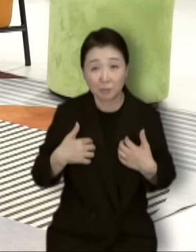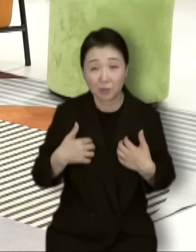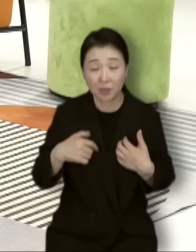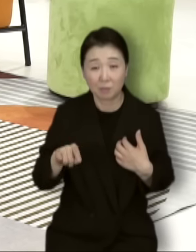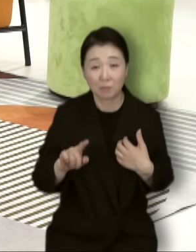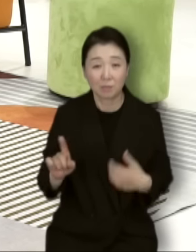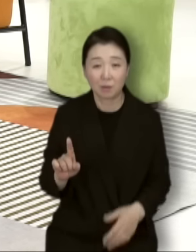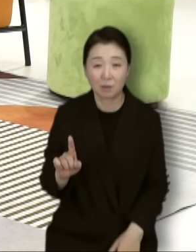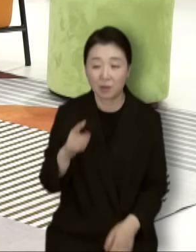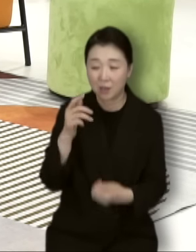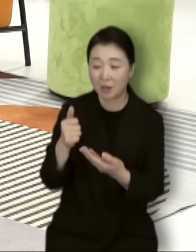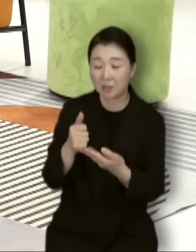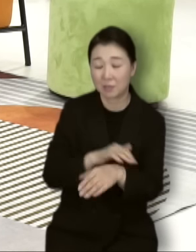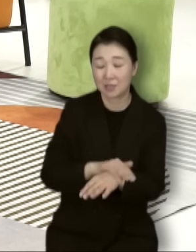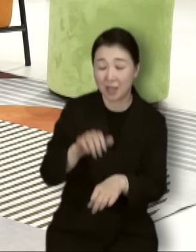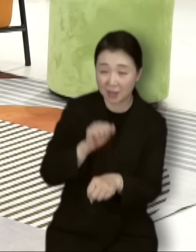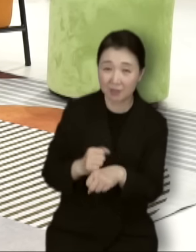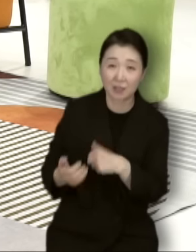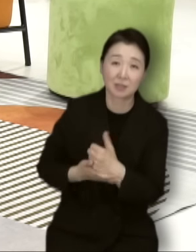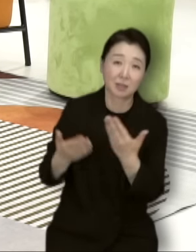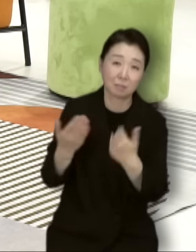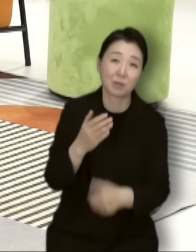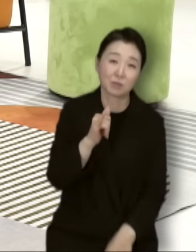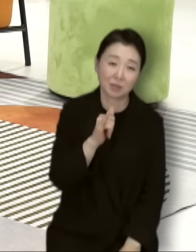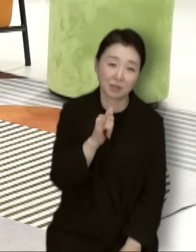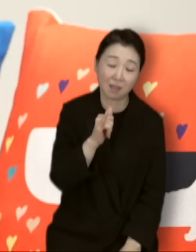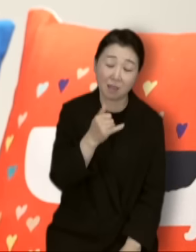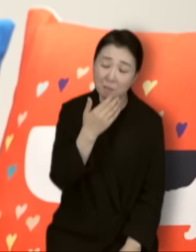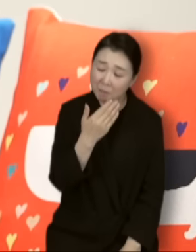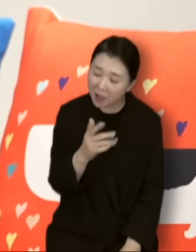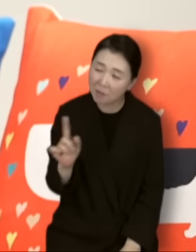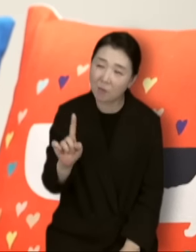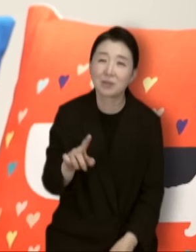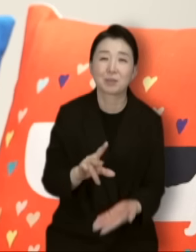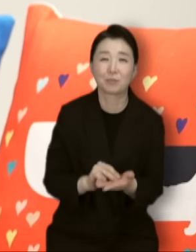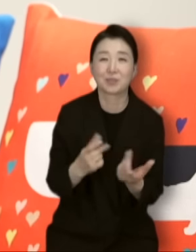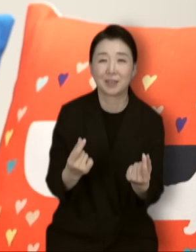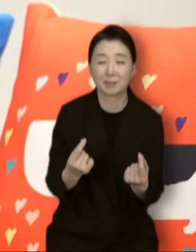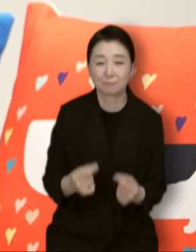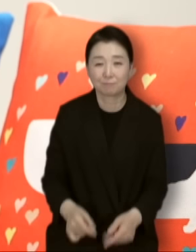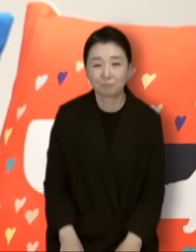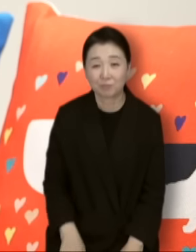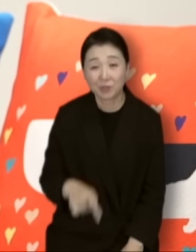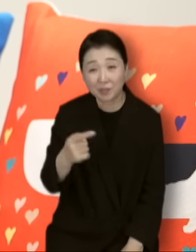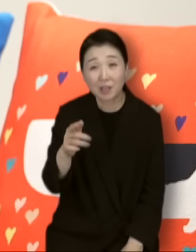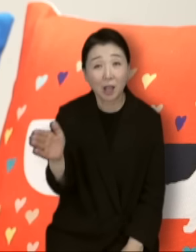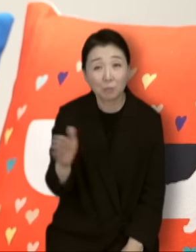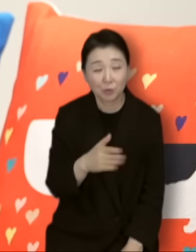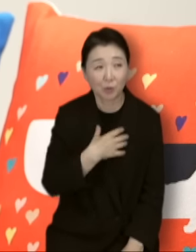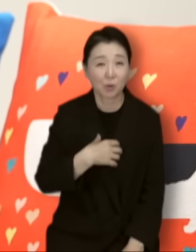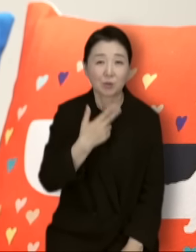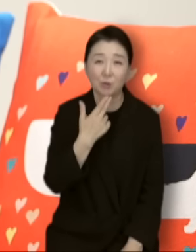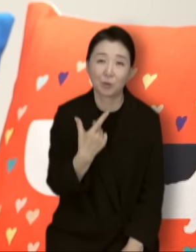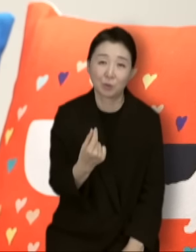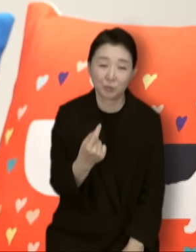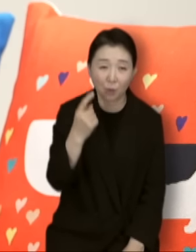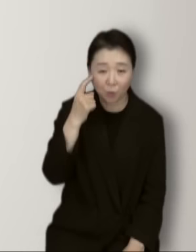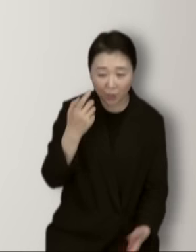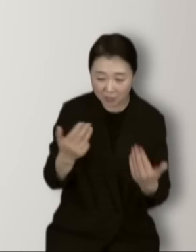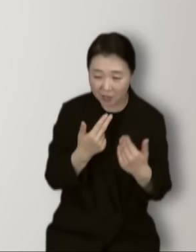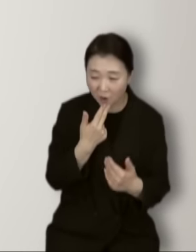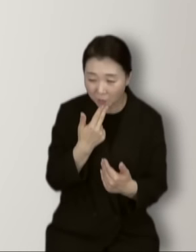기쁘게 이것을 정말 하나님이 잘했다 칭찬받을 수 있게 해낼 수 있느냐가 문제인 거 같아서 그다음 걱정을 안